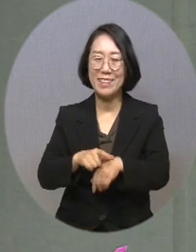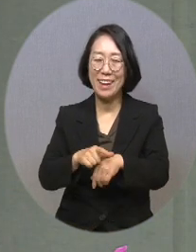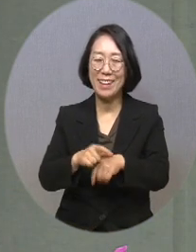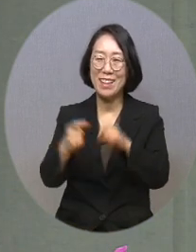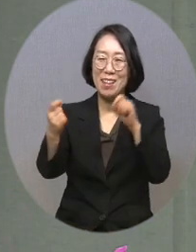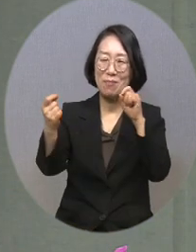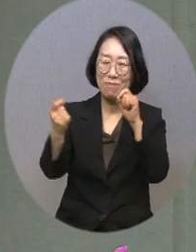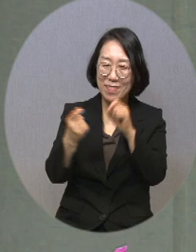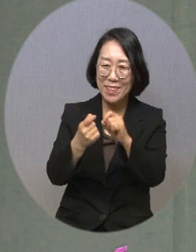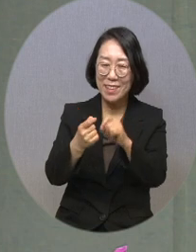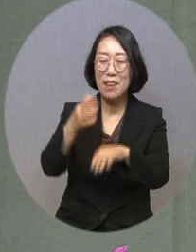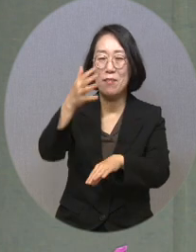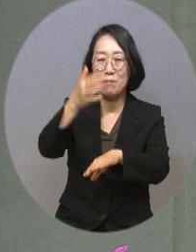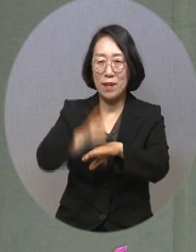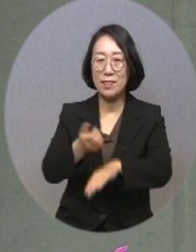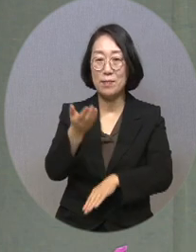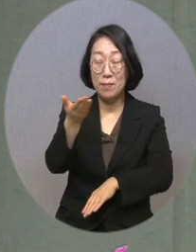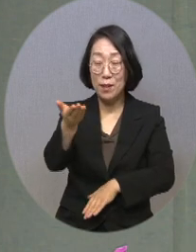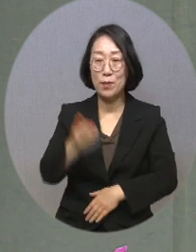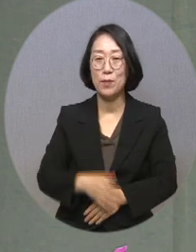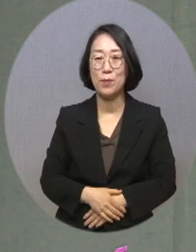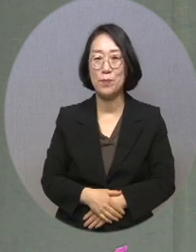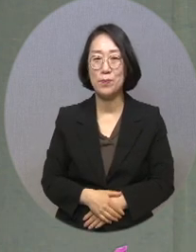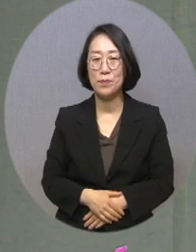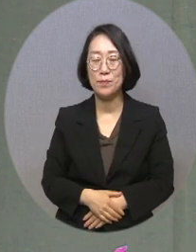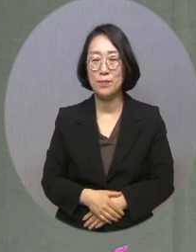네. 끝으로 예,